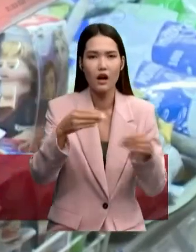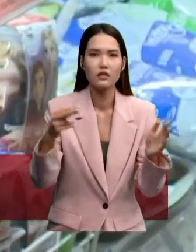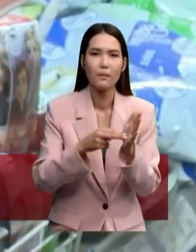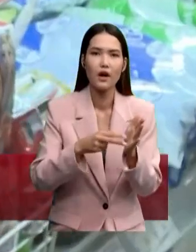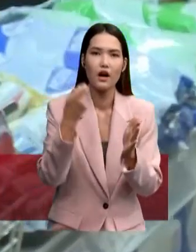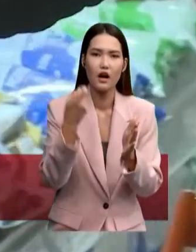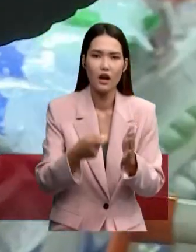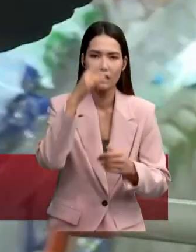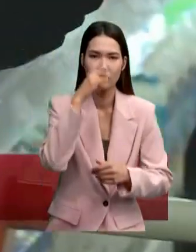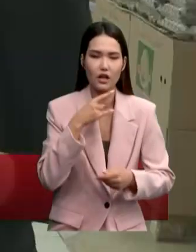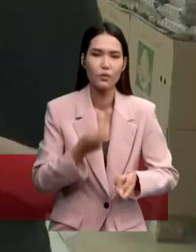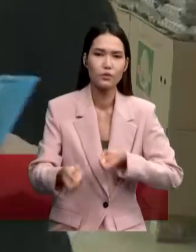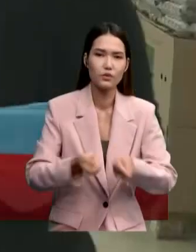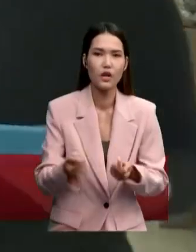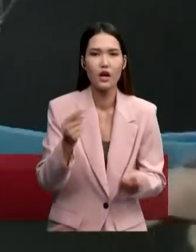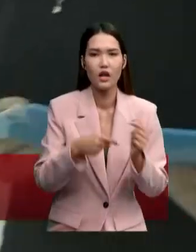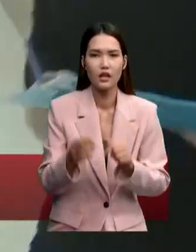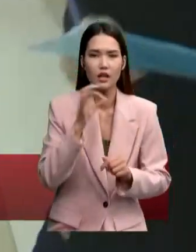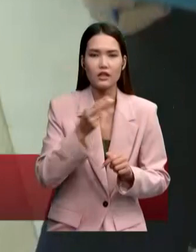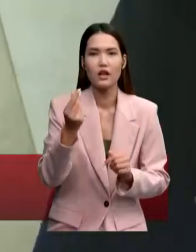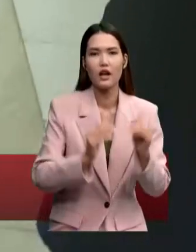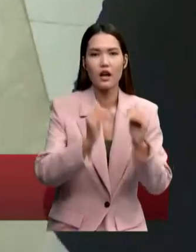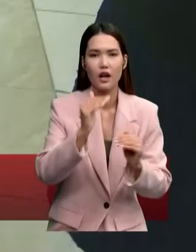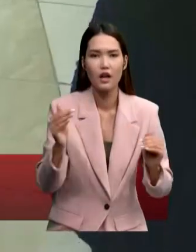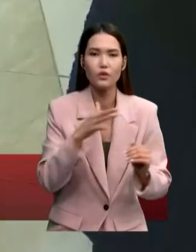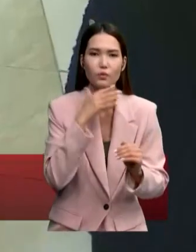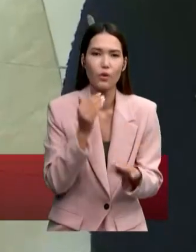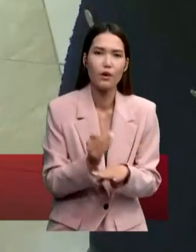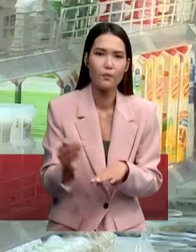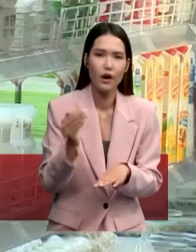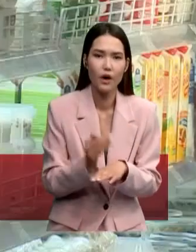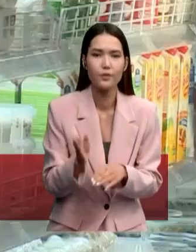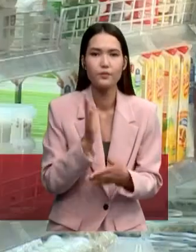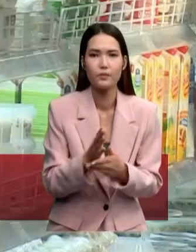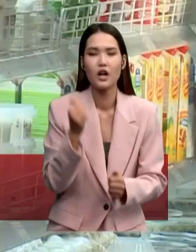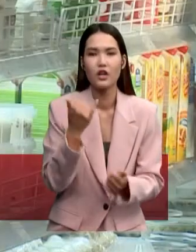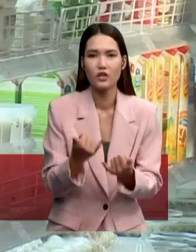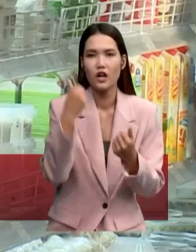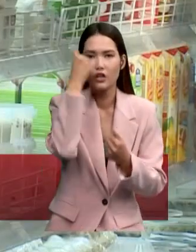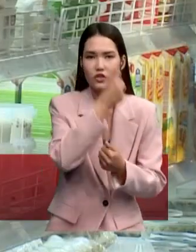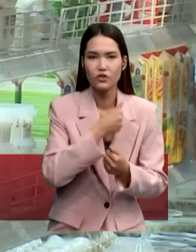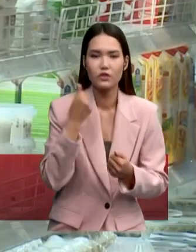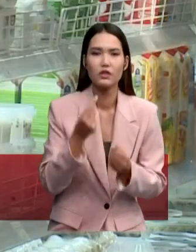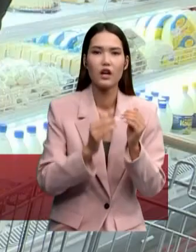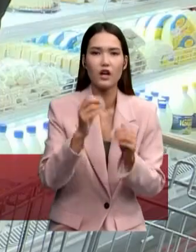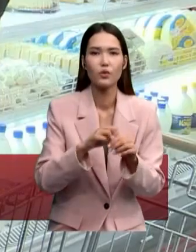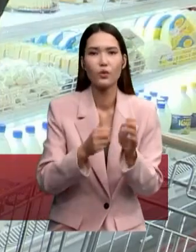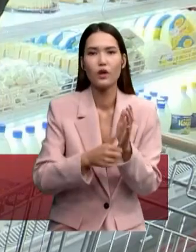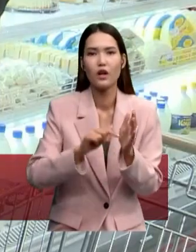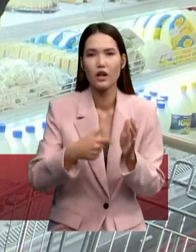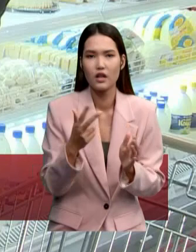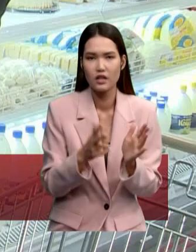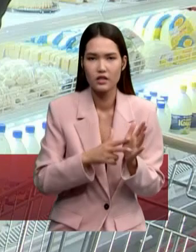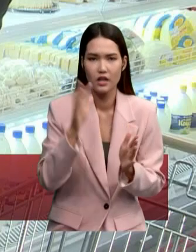арзандауы Қазақстанның сауда серіктес елдерінде инфляцияның едәуір баяулауы себеп. Қазір жылдық инфляция 16,8%-ға түсті.